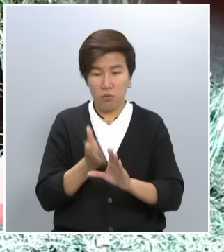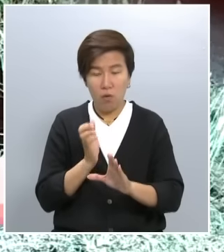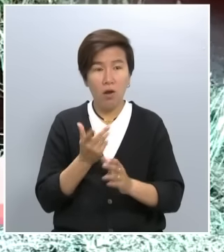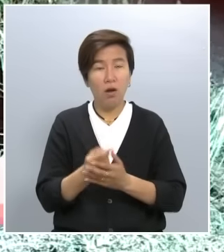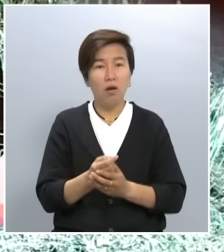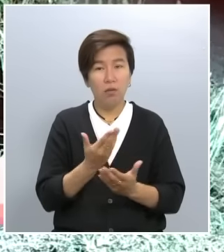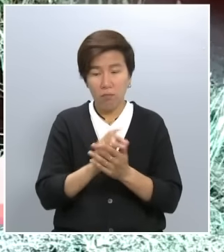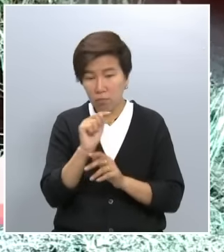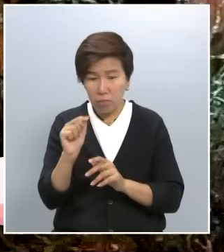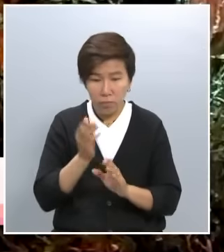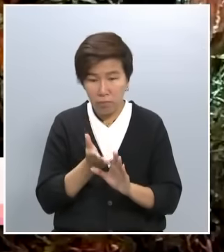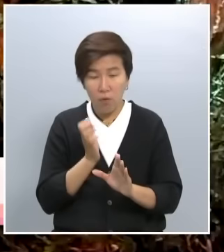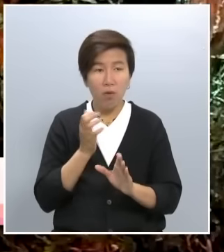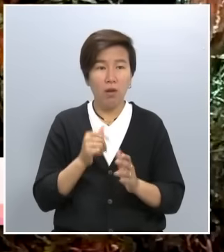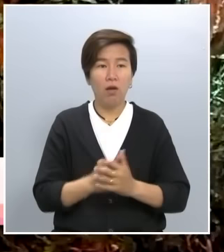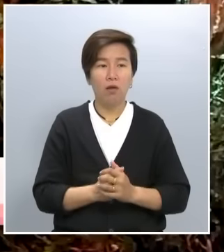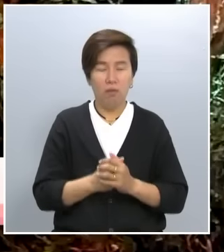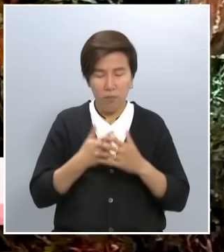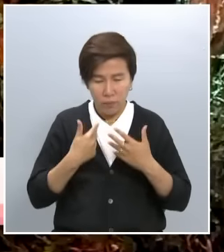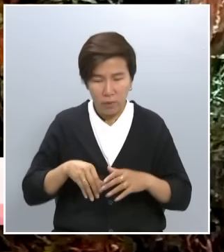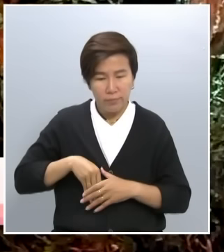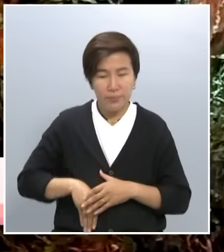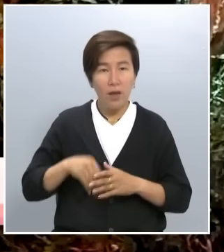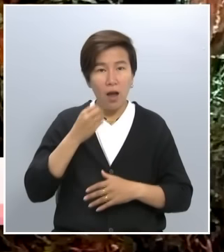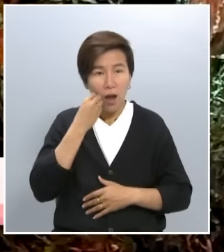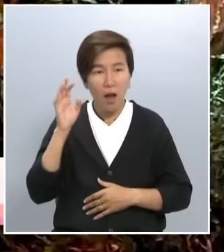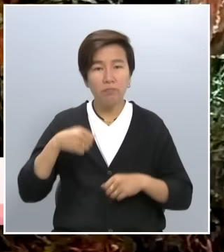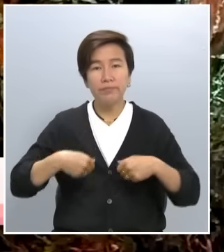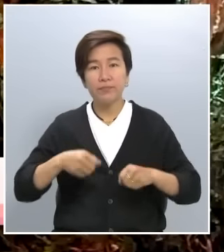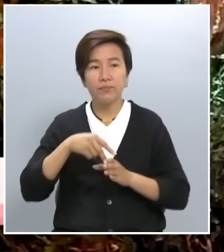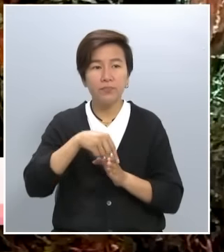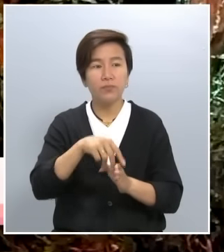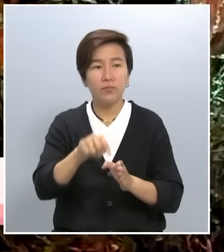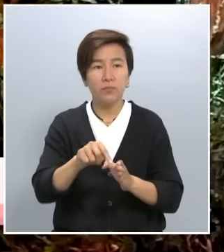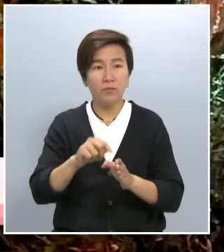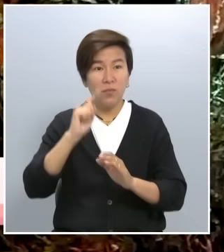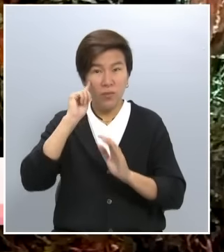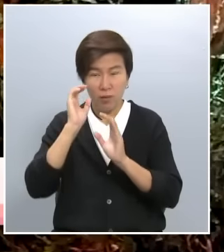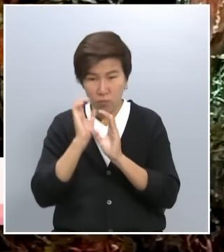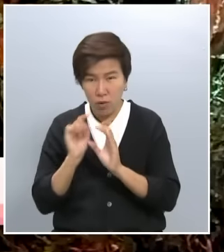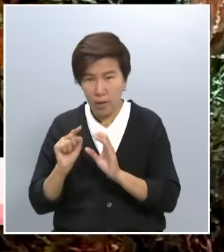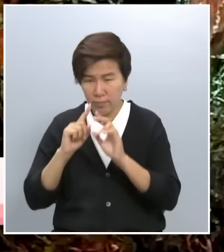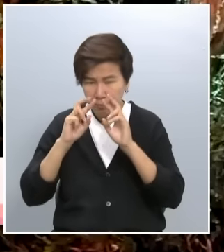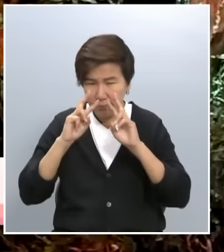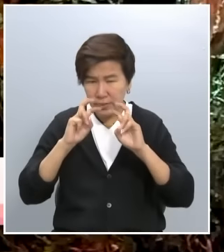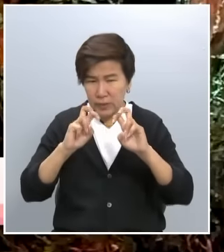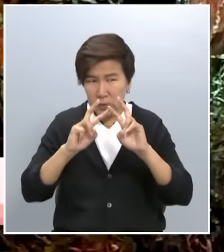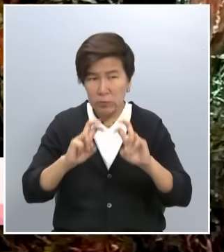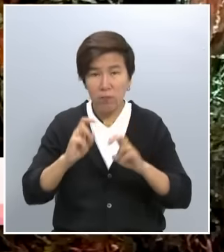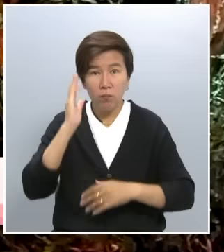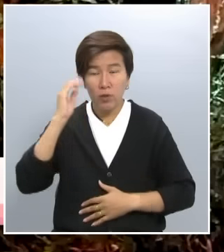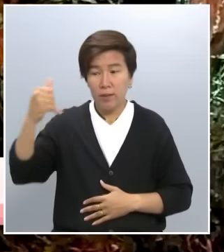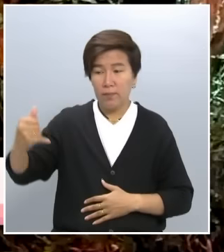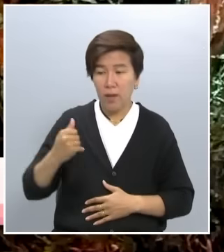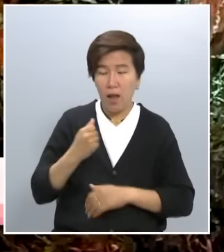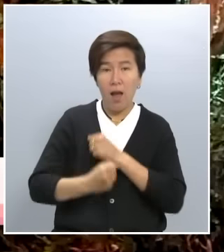จจะสอบปากคำคนเจ็บอีกครั้งนึงนะคะเพื่อหาเบาะแสในการติดตามตัวคนร้ายมาดำเนินคดีขณะที่พลเมืองดีก็คือชายวัย